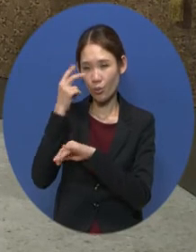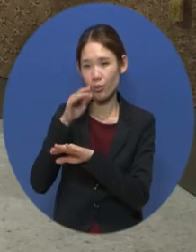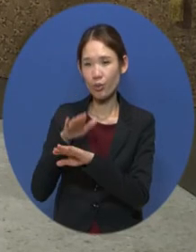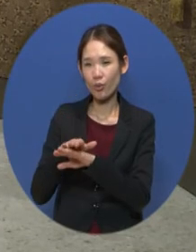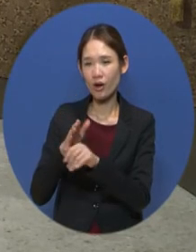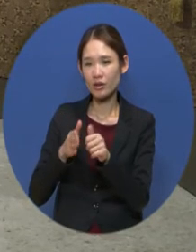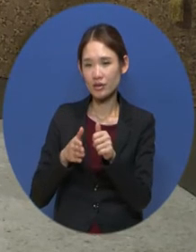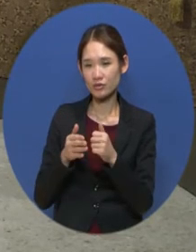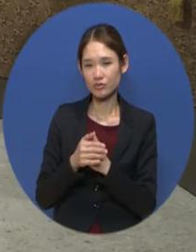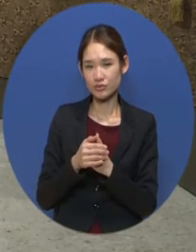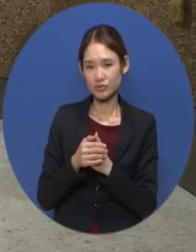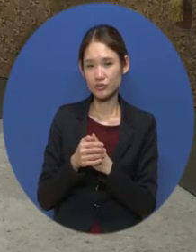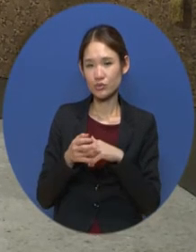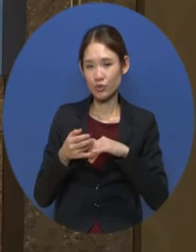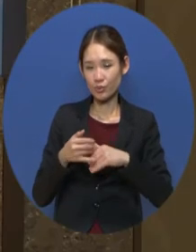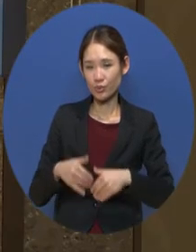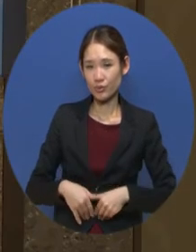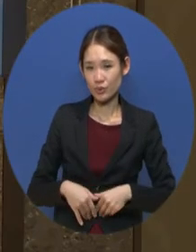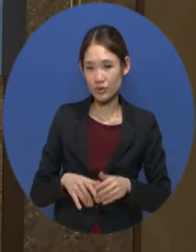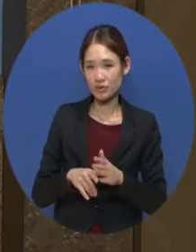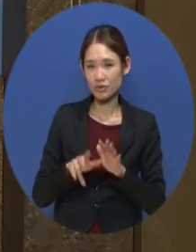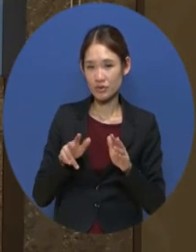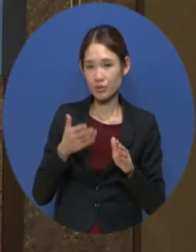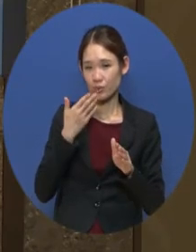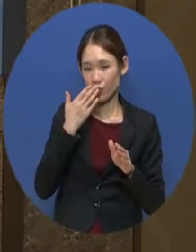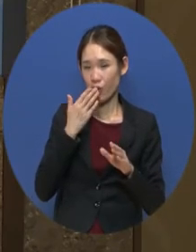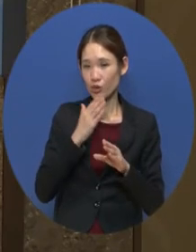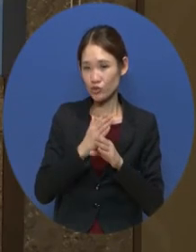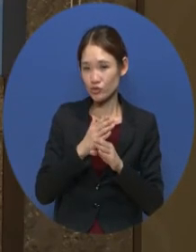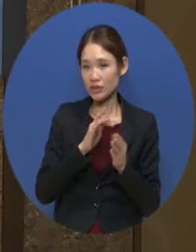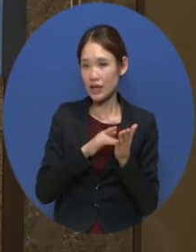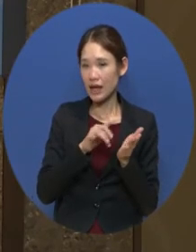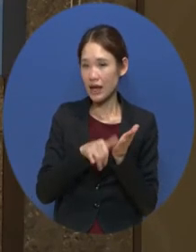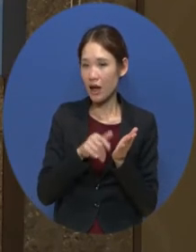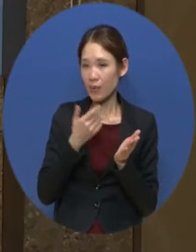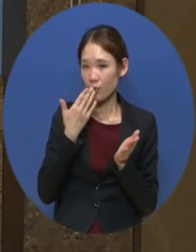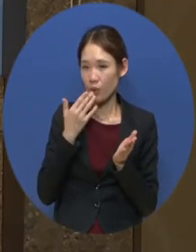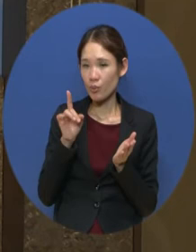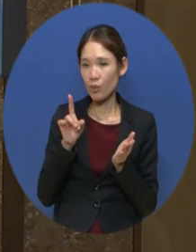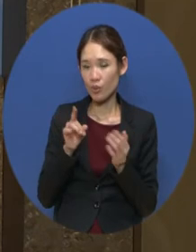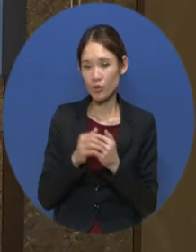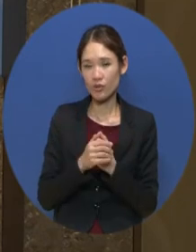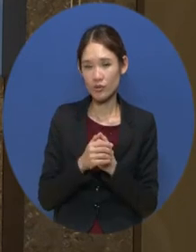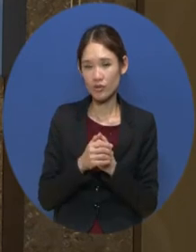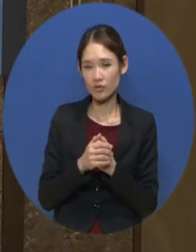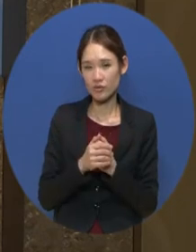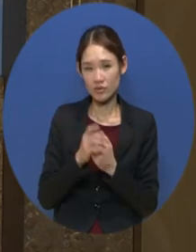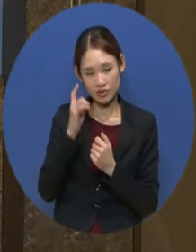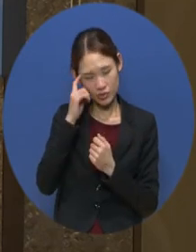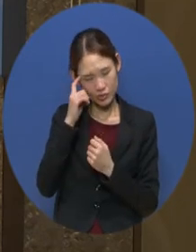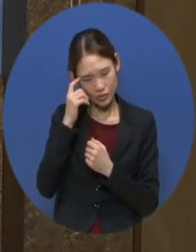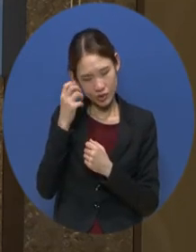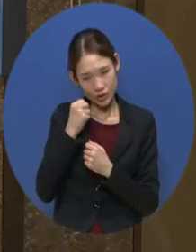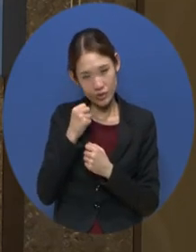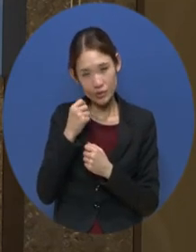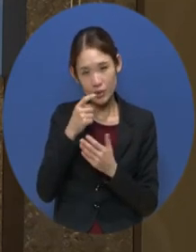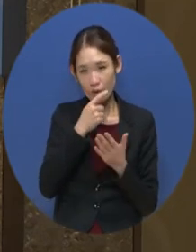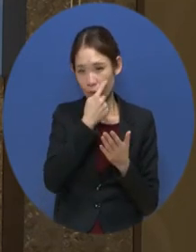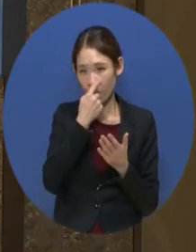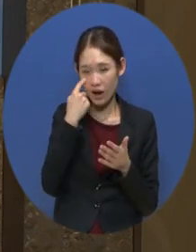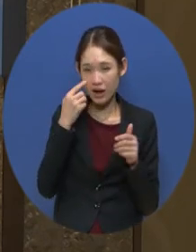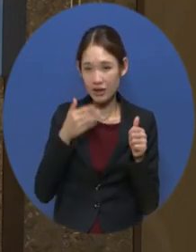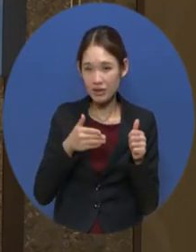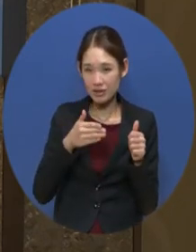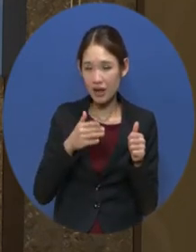좋겠어요. 그래서 필요할 때 내가 지금 먹고 있는 의약품이 어떤 건지를 좀 관심을 갖고 체크를